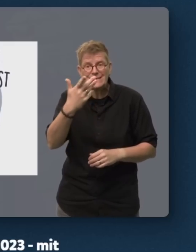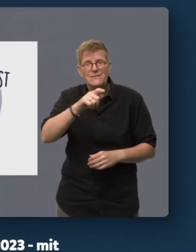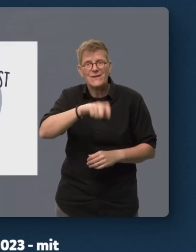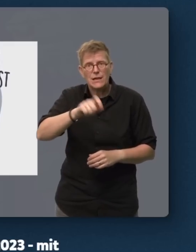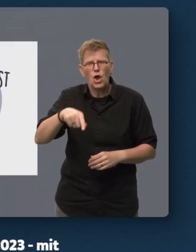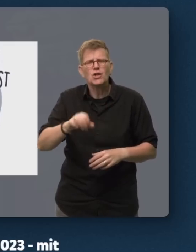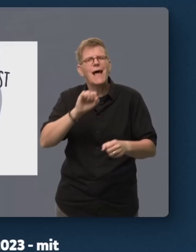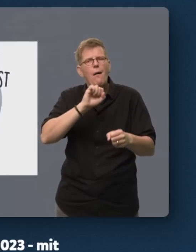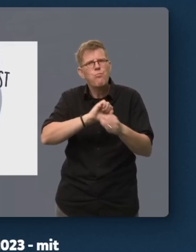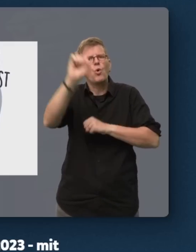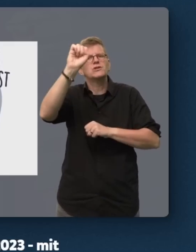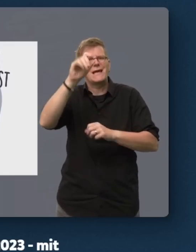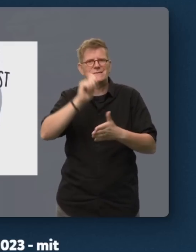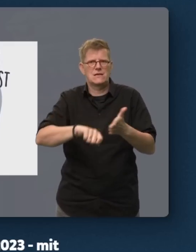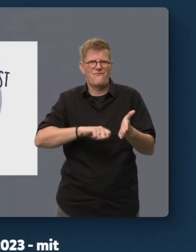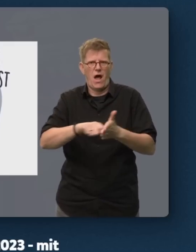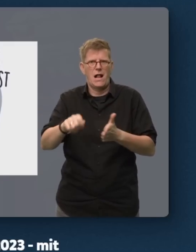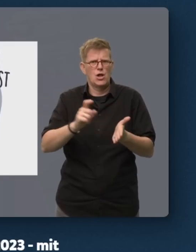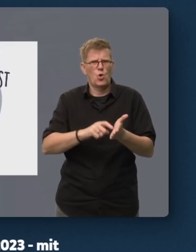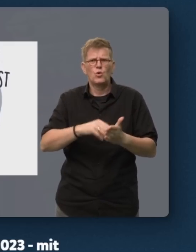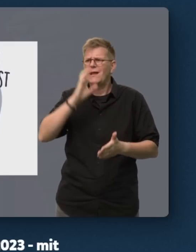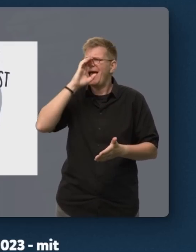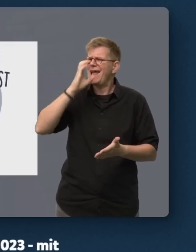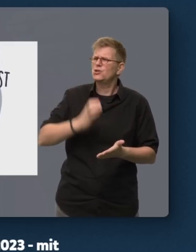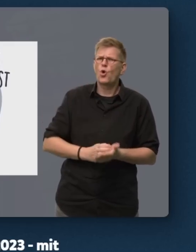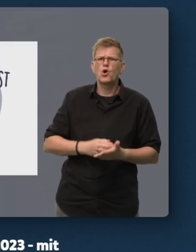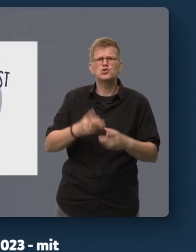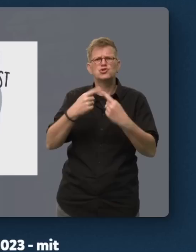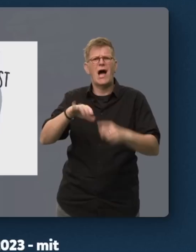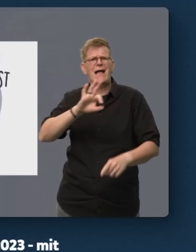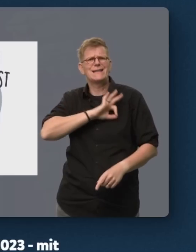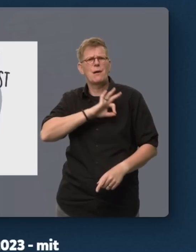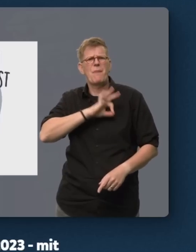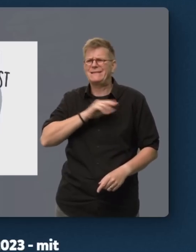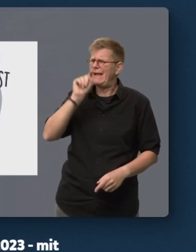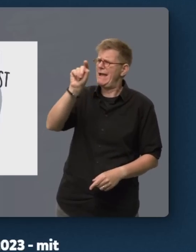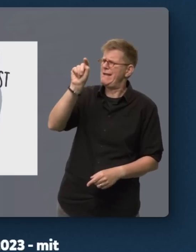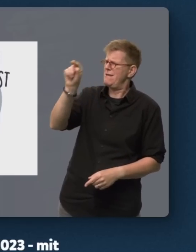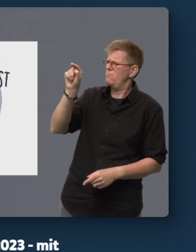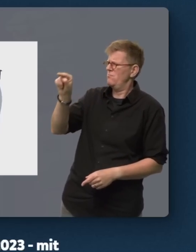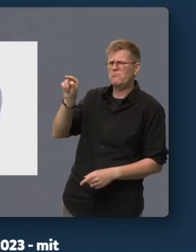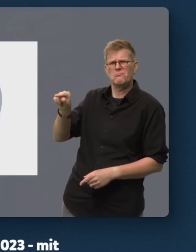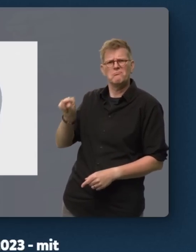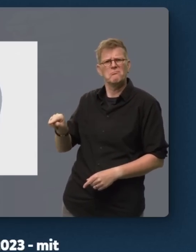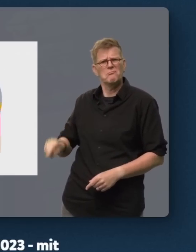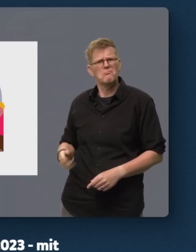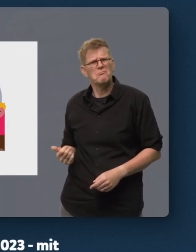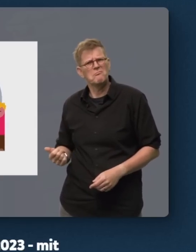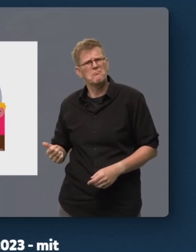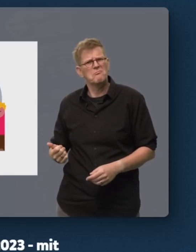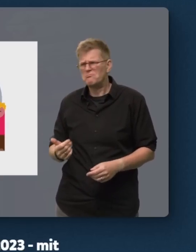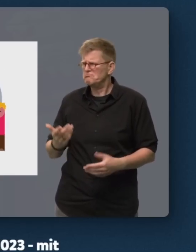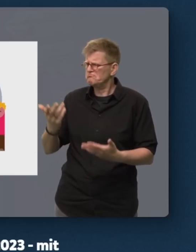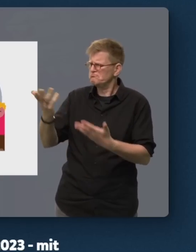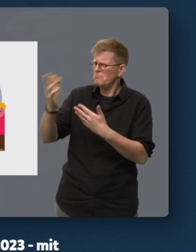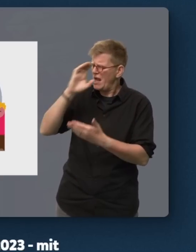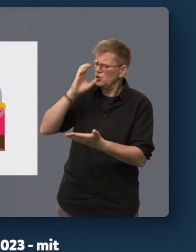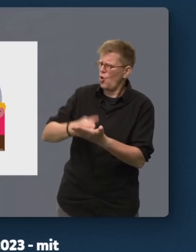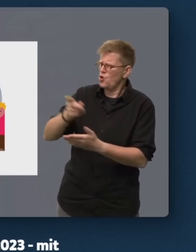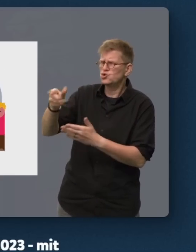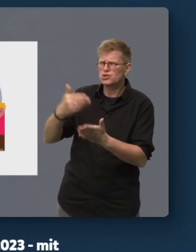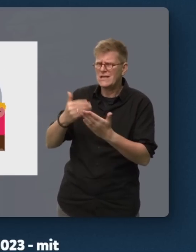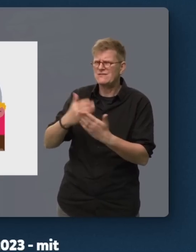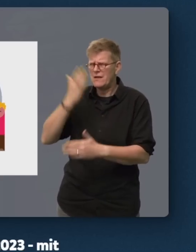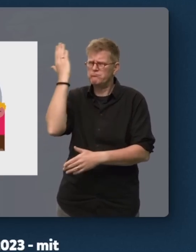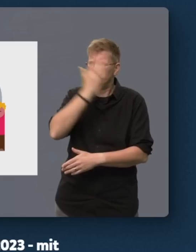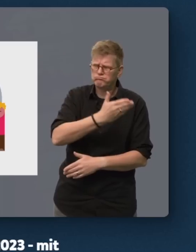enttäuscht sind von den anderen Parteien und wollen dass die sich mehr um ihre Probleme kümmern andere erschreckt